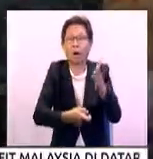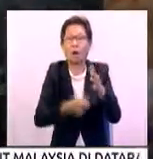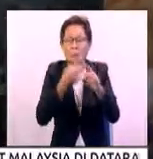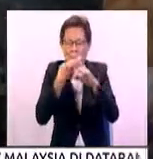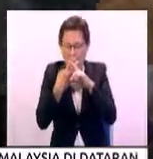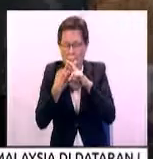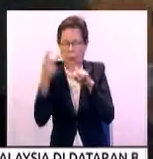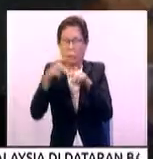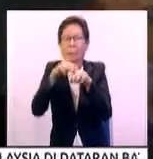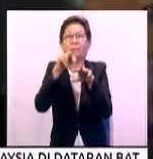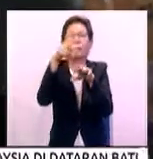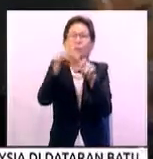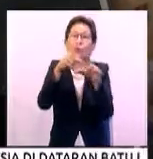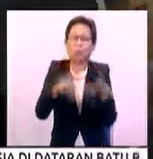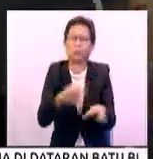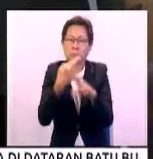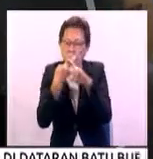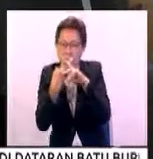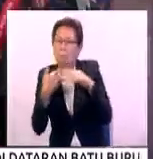tersembunyi kepada pelanggan.